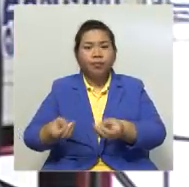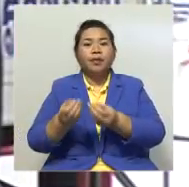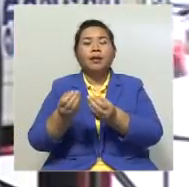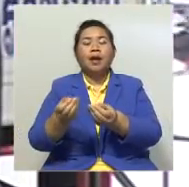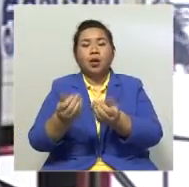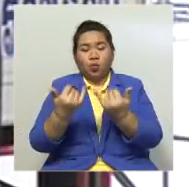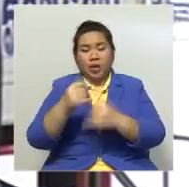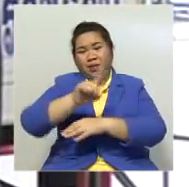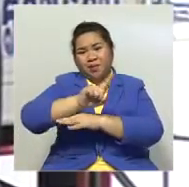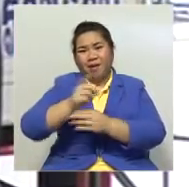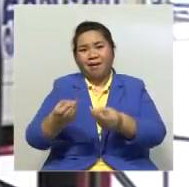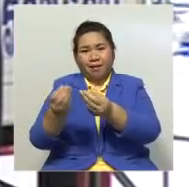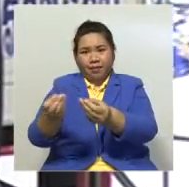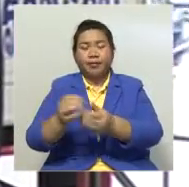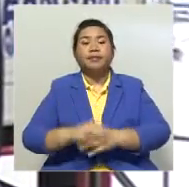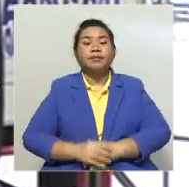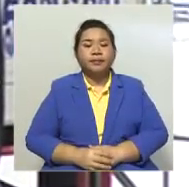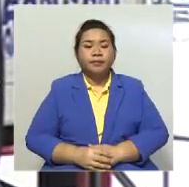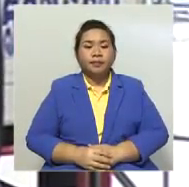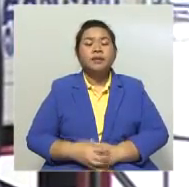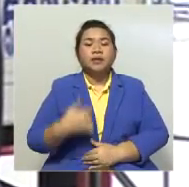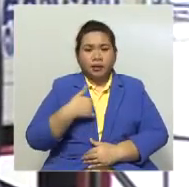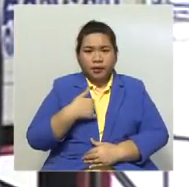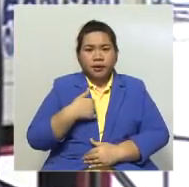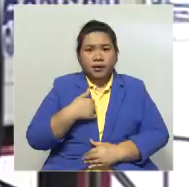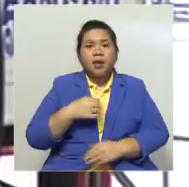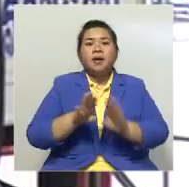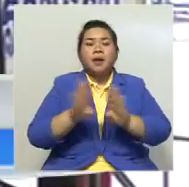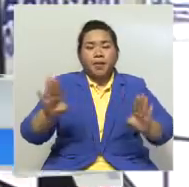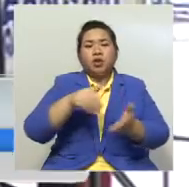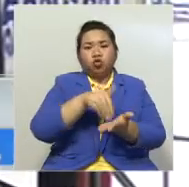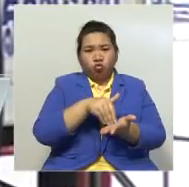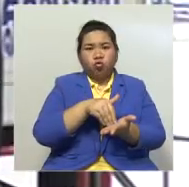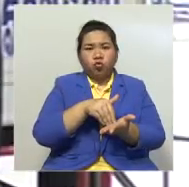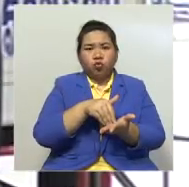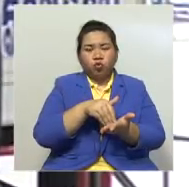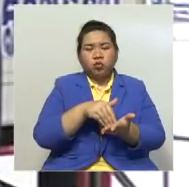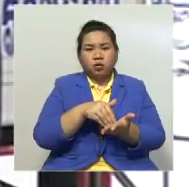ในช่วงบ่ายของวันนี้ค่ะ ครับเราเลยจัดตั้งศูนย์ครับเราเรียกว่า